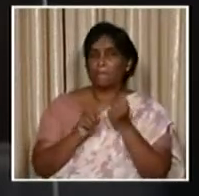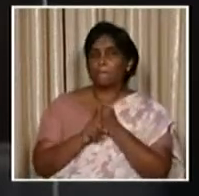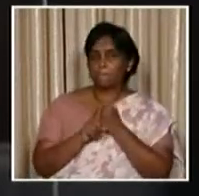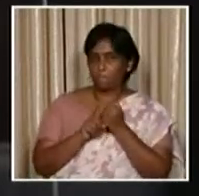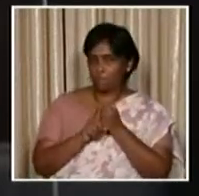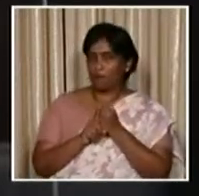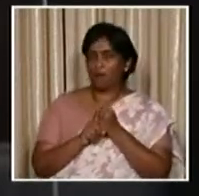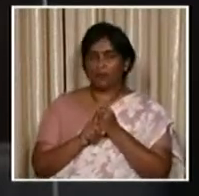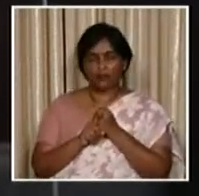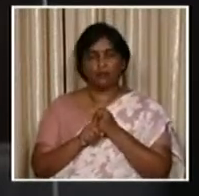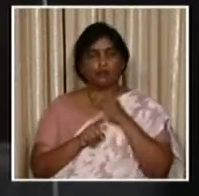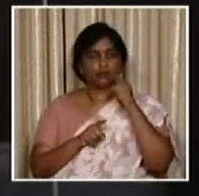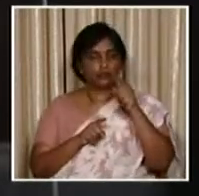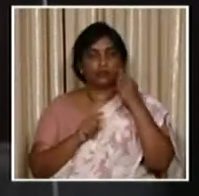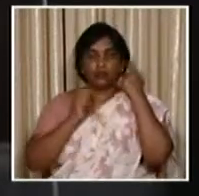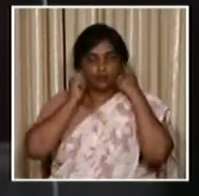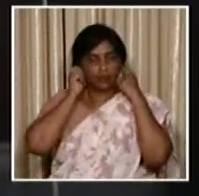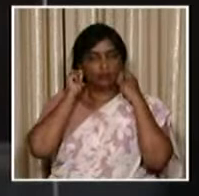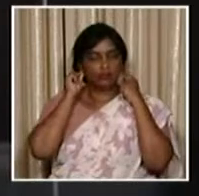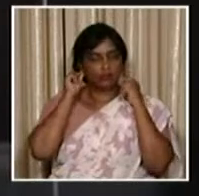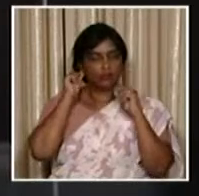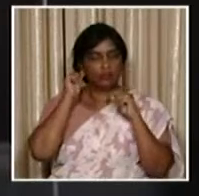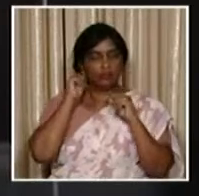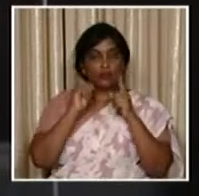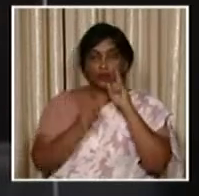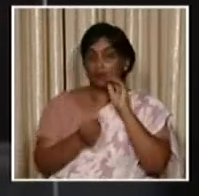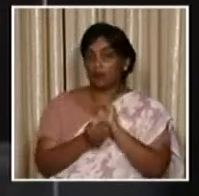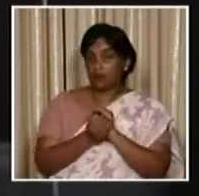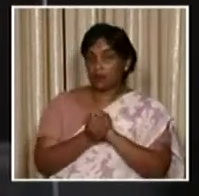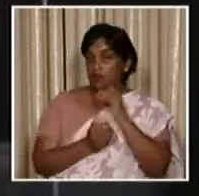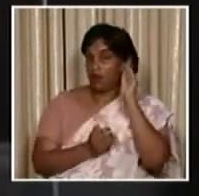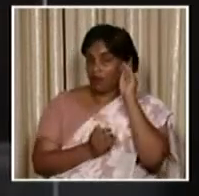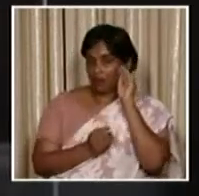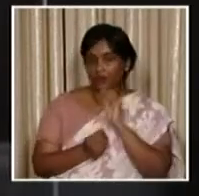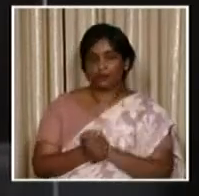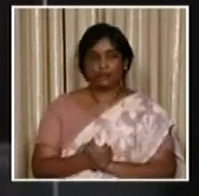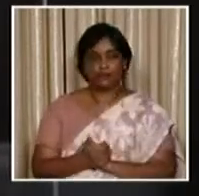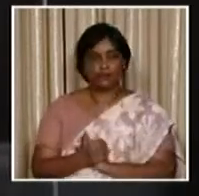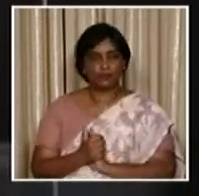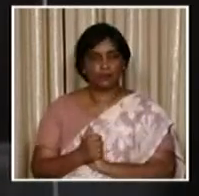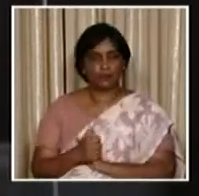balapawada kiyala. Tamunna sila ita meka parisseveng ahagenin.